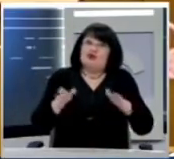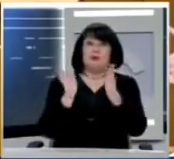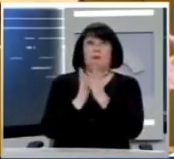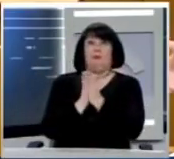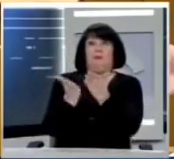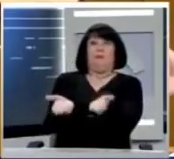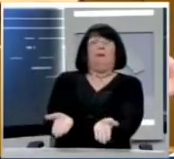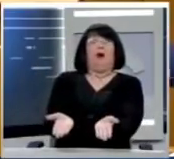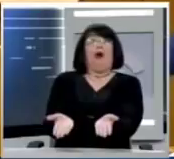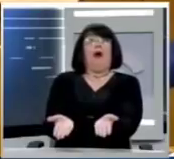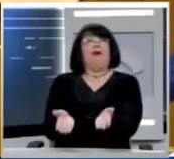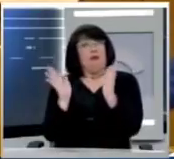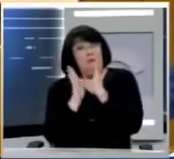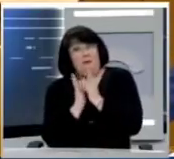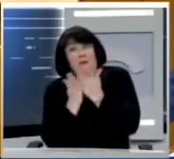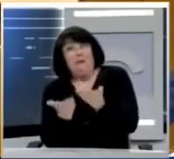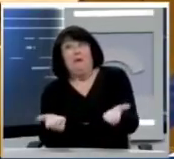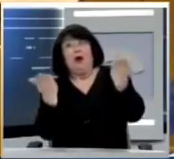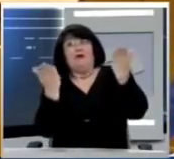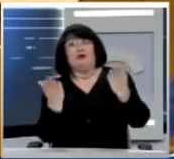παιδιά. Μπράβο του.